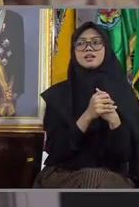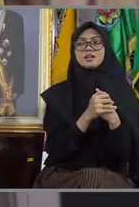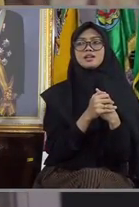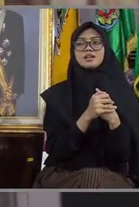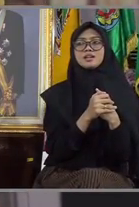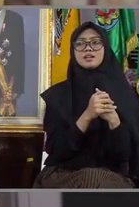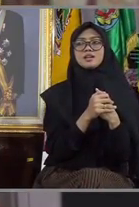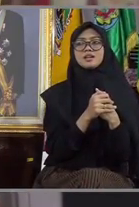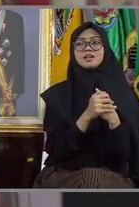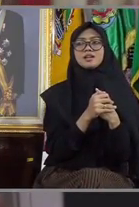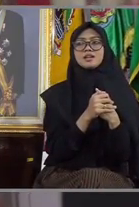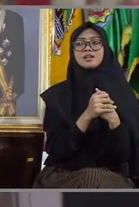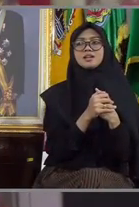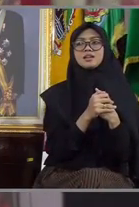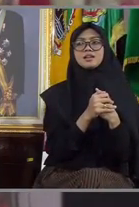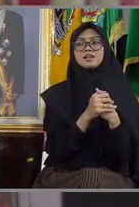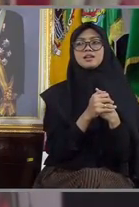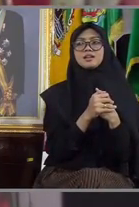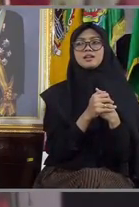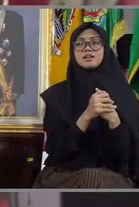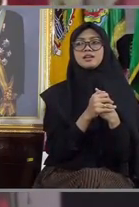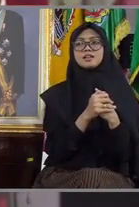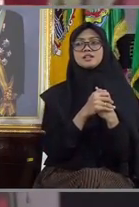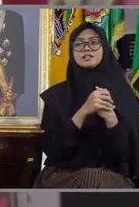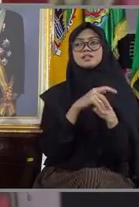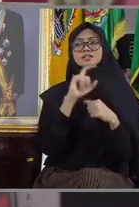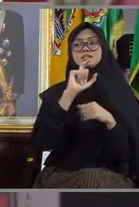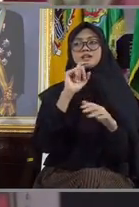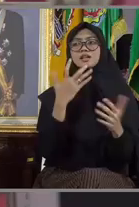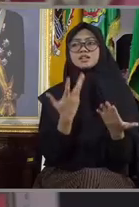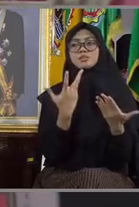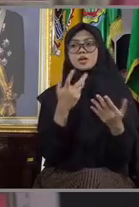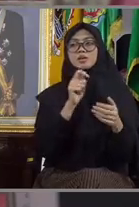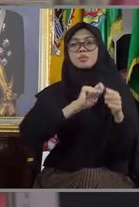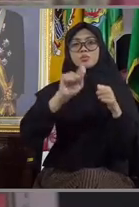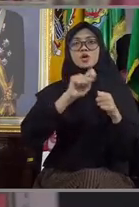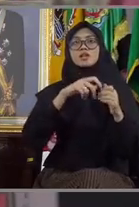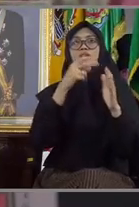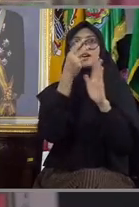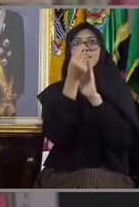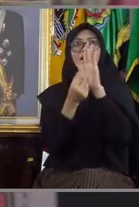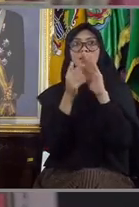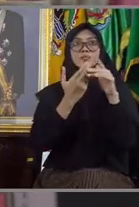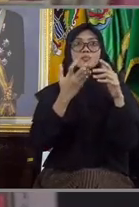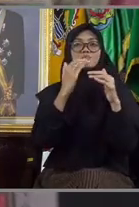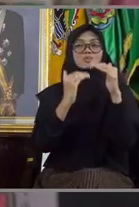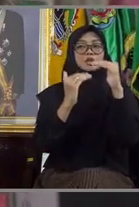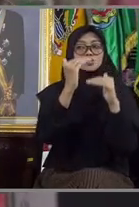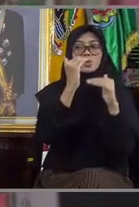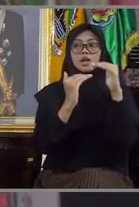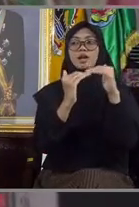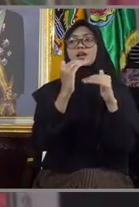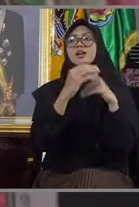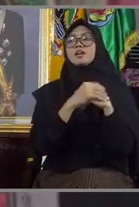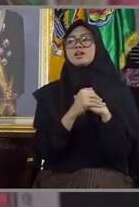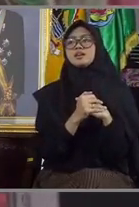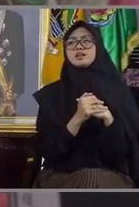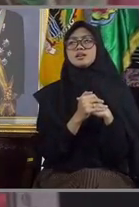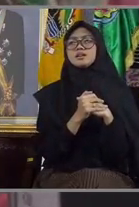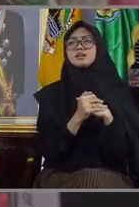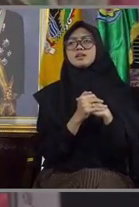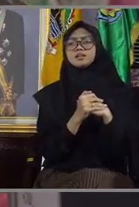mengedukasi mereka bagaimana membuat penyusunan anggaran diawali dengan data pilah,